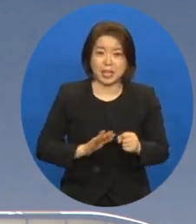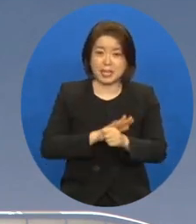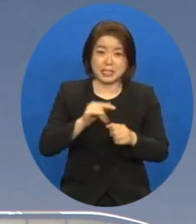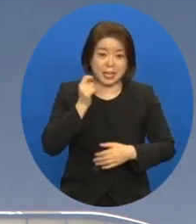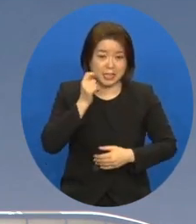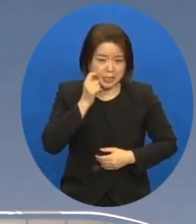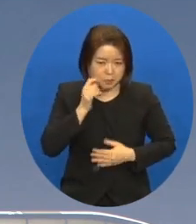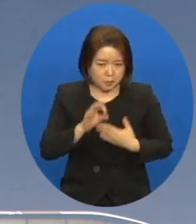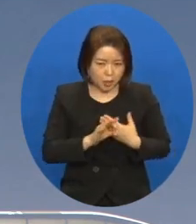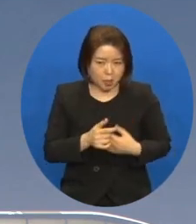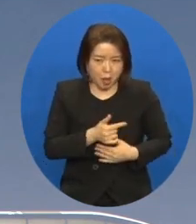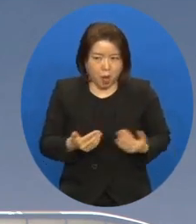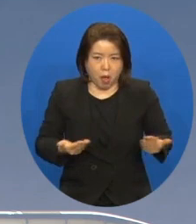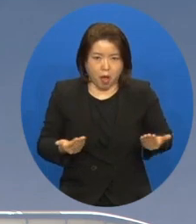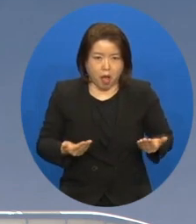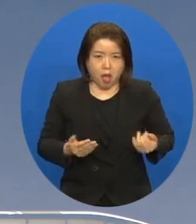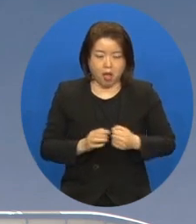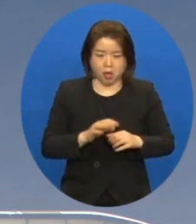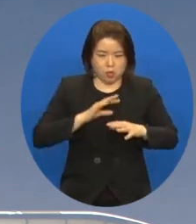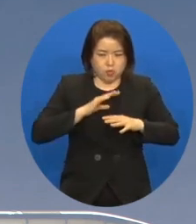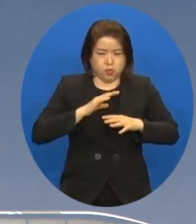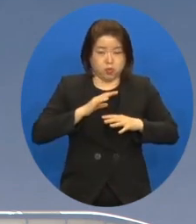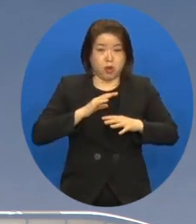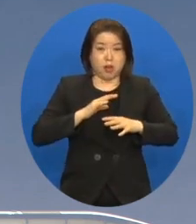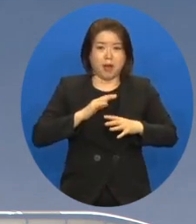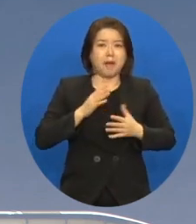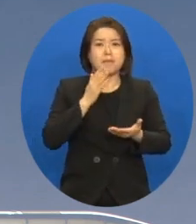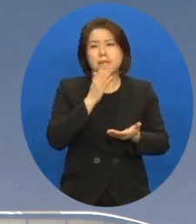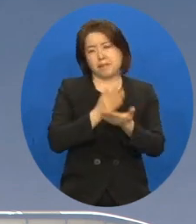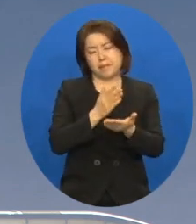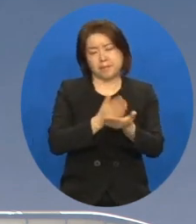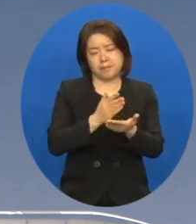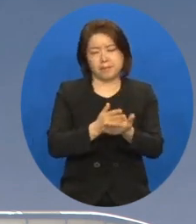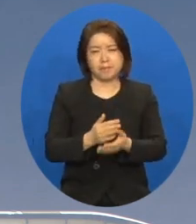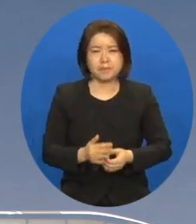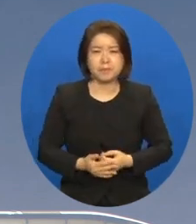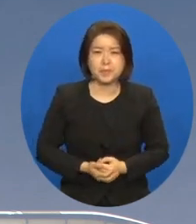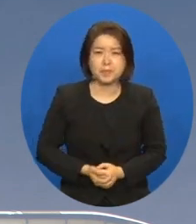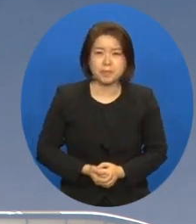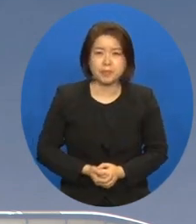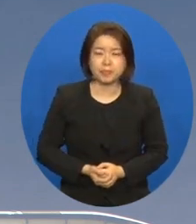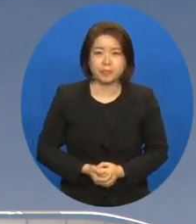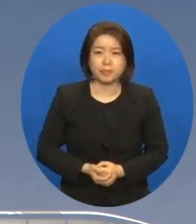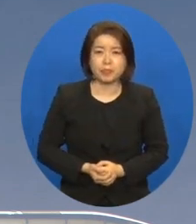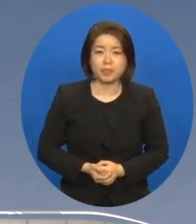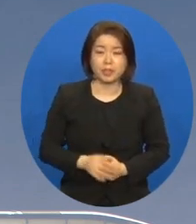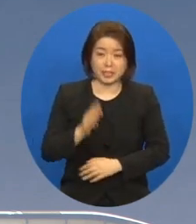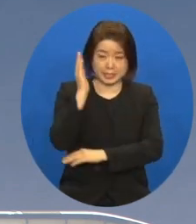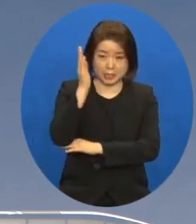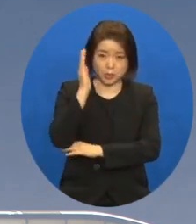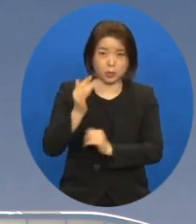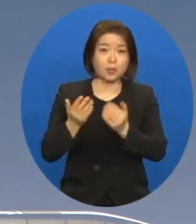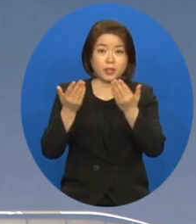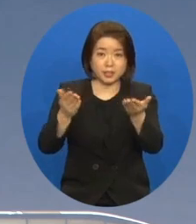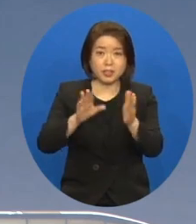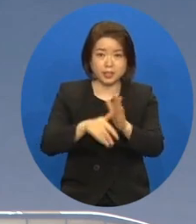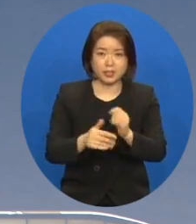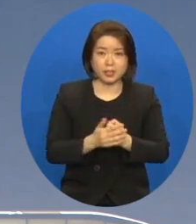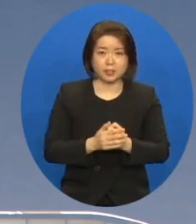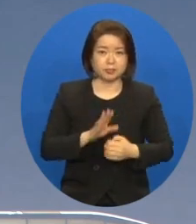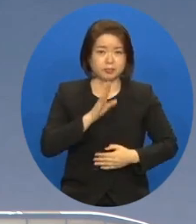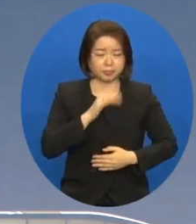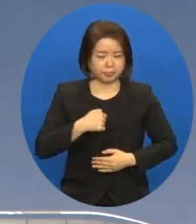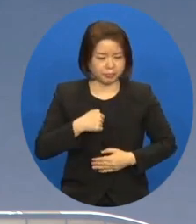사랑하지 못하면 큰일인데 두려워하라는 말씀도 아닙니다. 저는 이 설교를 하면서 실제로